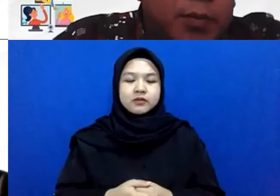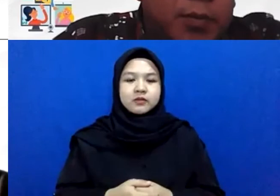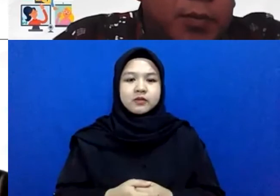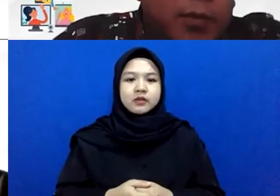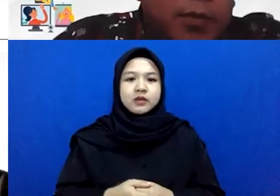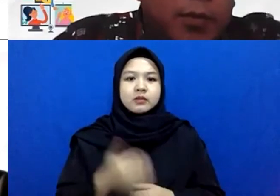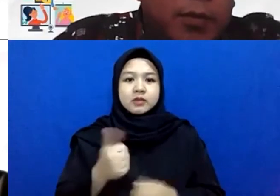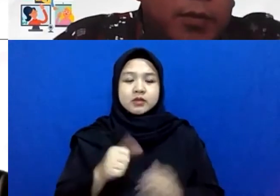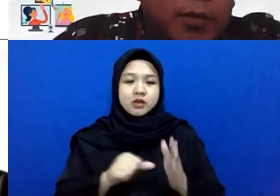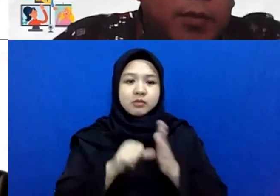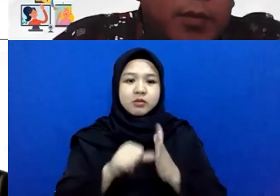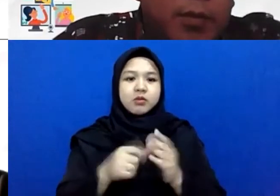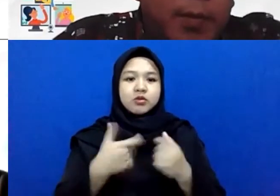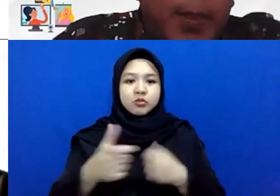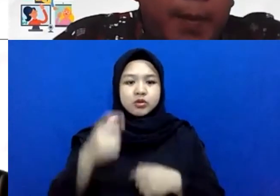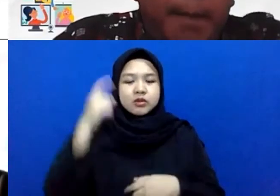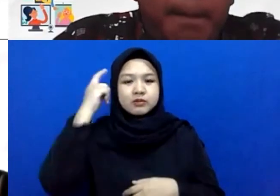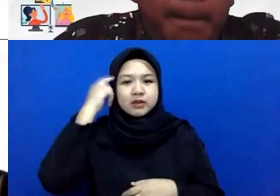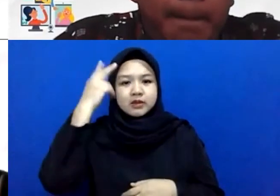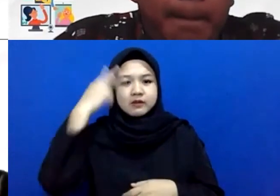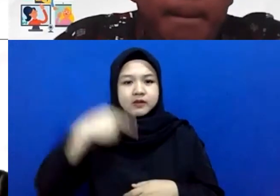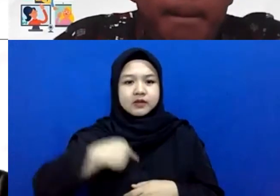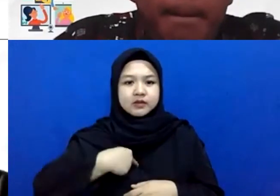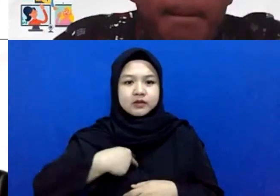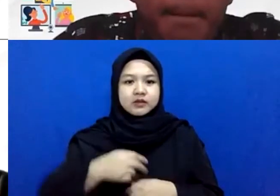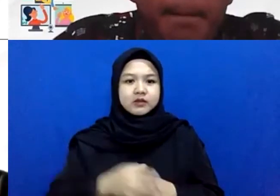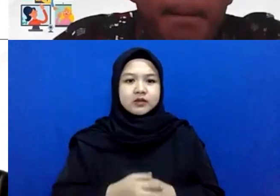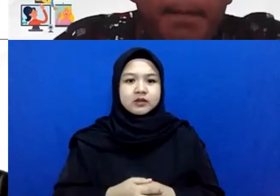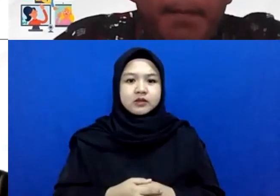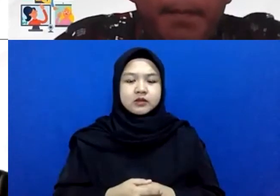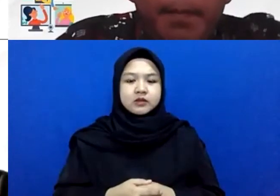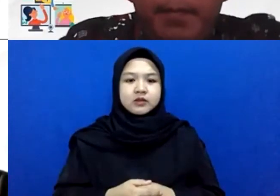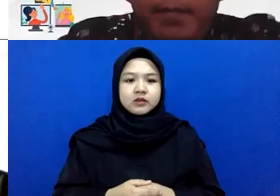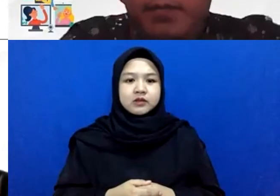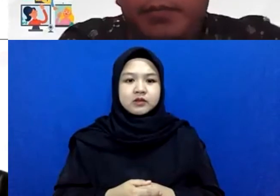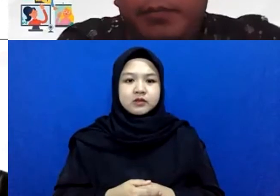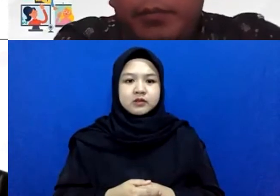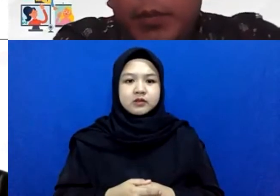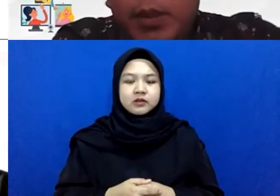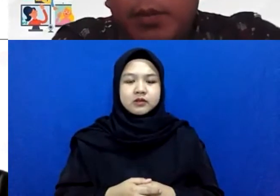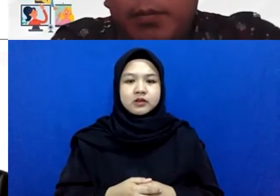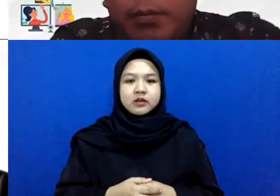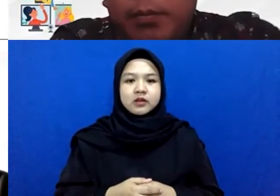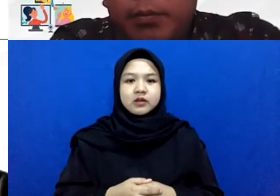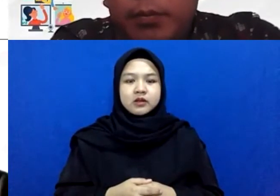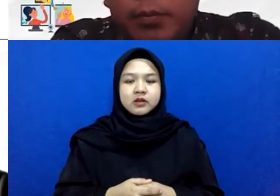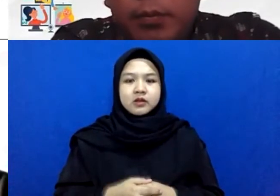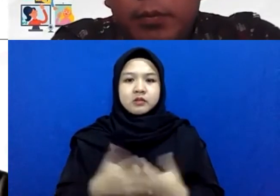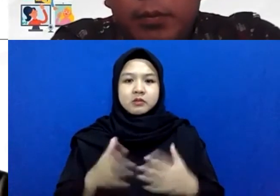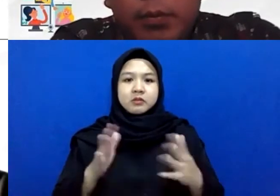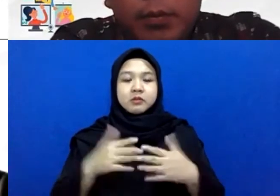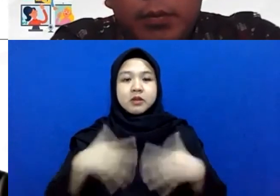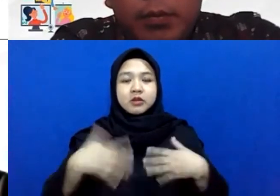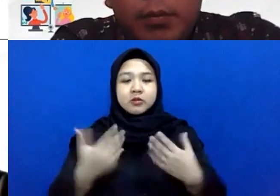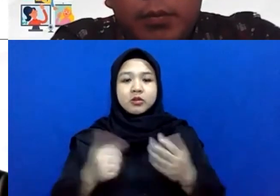membantu proses berpikir refleksi dan juga analitis kritis gitu ya terhadap apa yang dihadapi saat praktikum, kemudian